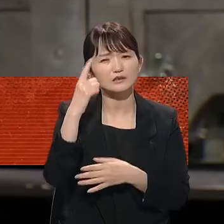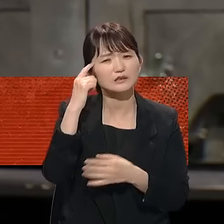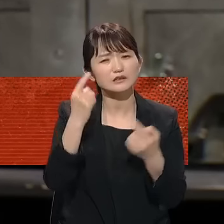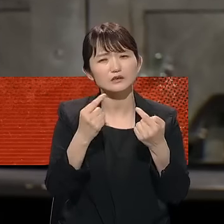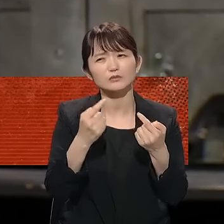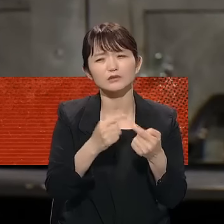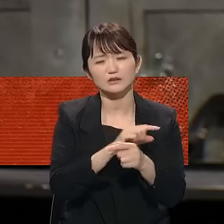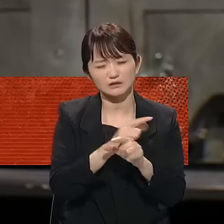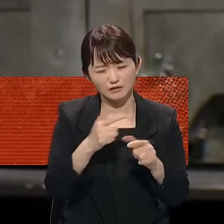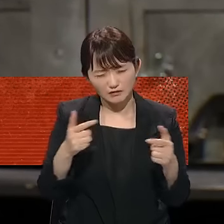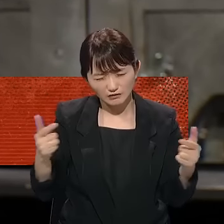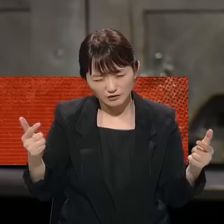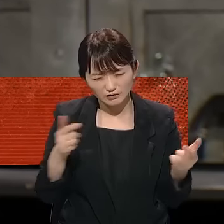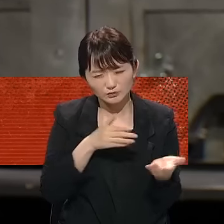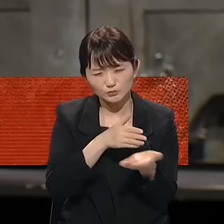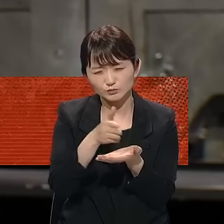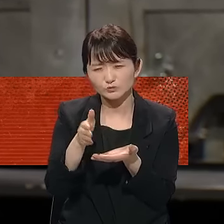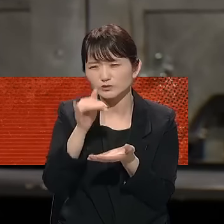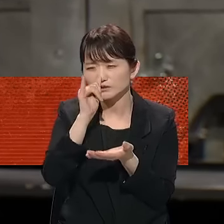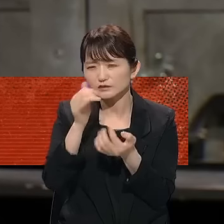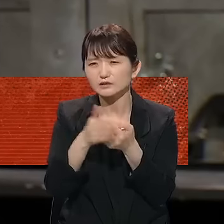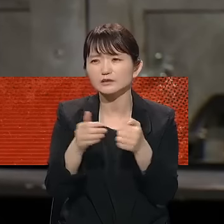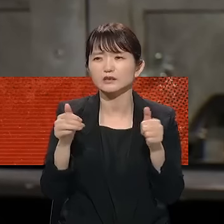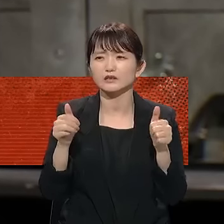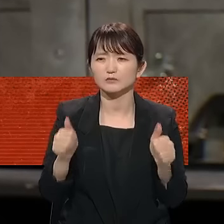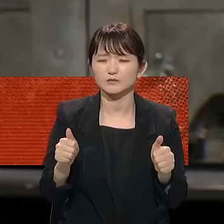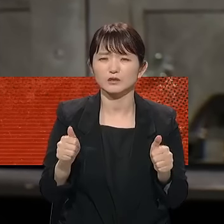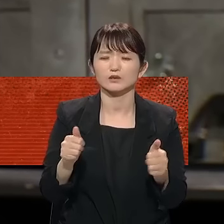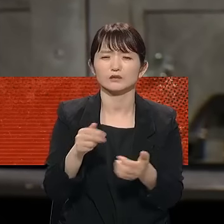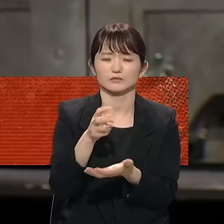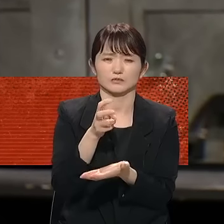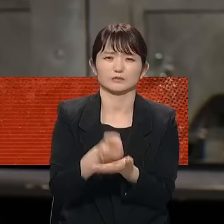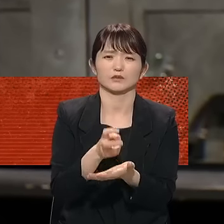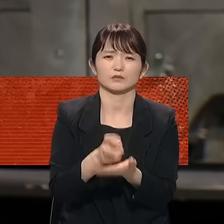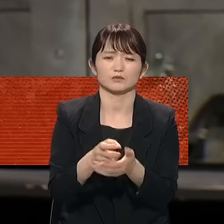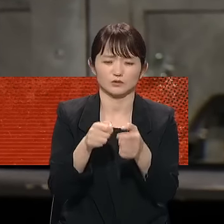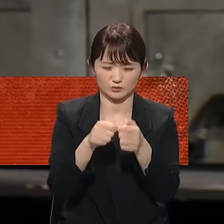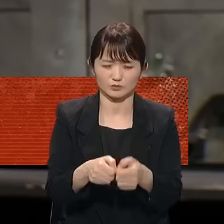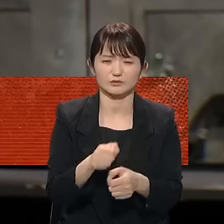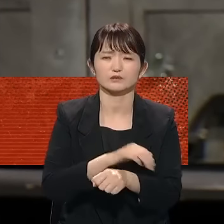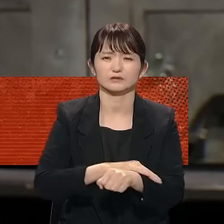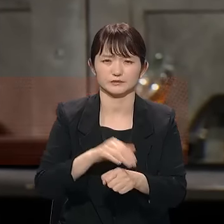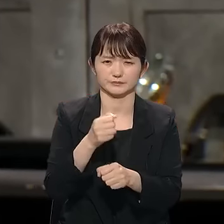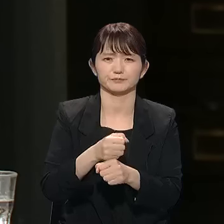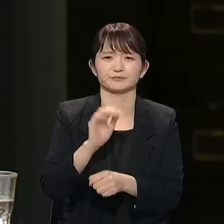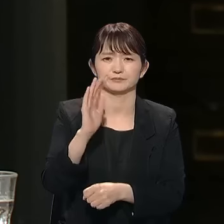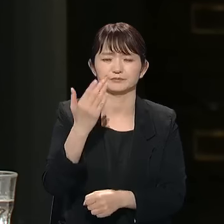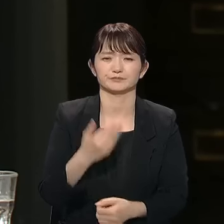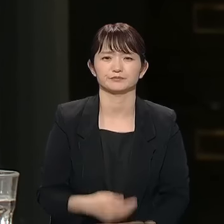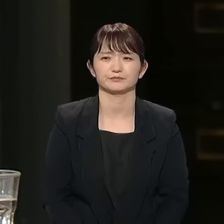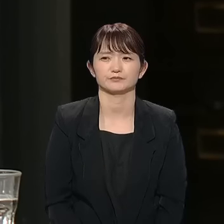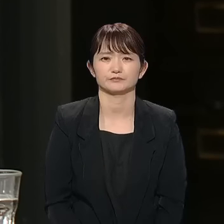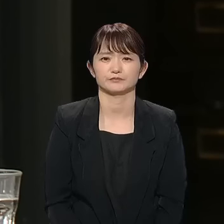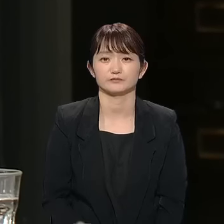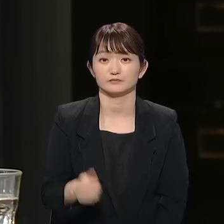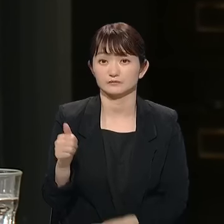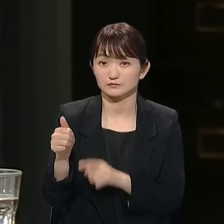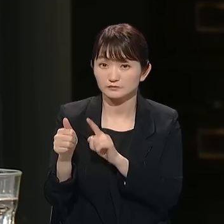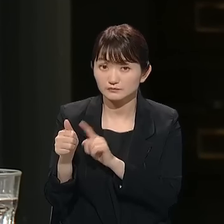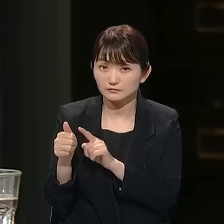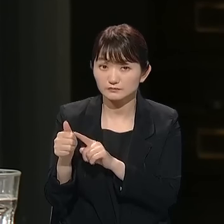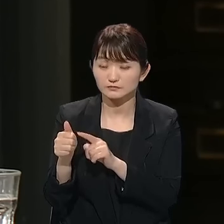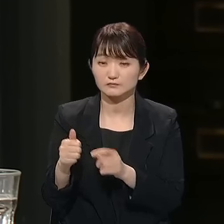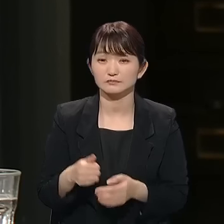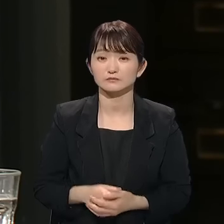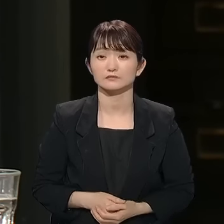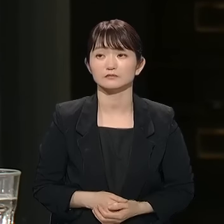너무 많은 다양한 것들이 있어서 그만큼 법을 또 꼼꼼하게 잘 만들어야 되는 그런 상황이라는 겁니다. 저희가 이 전